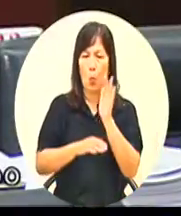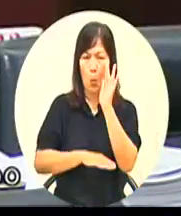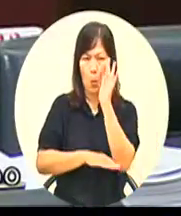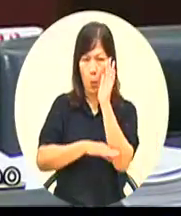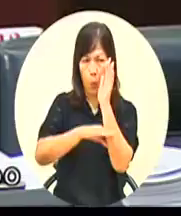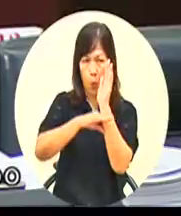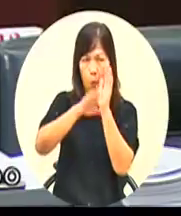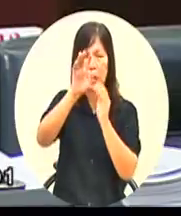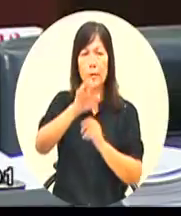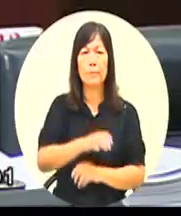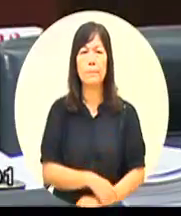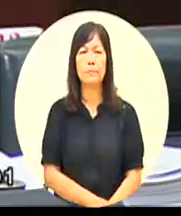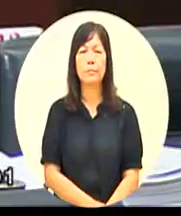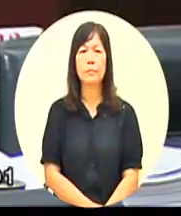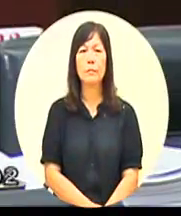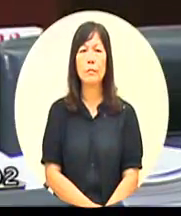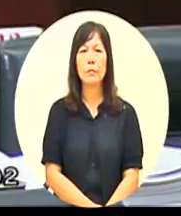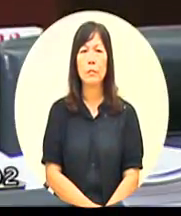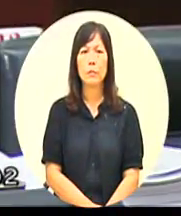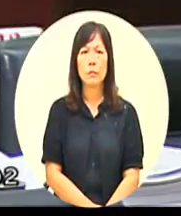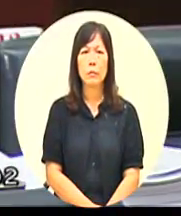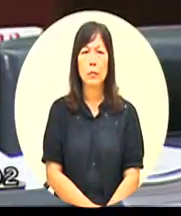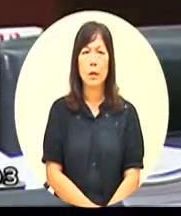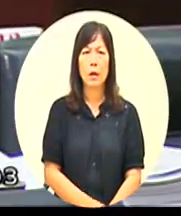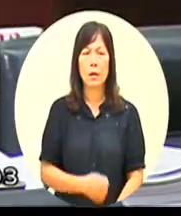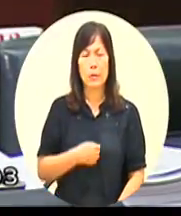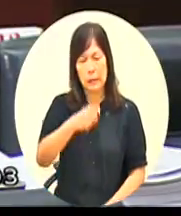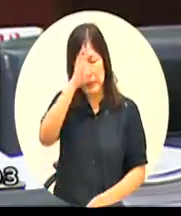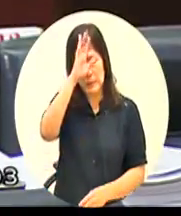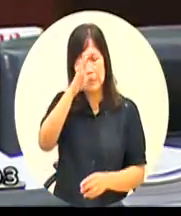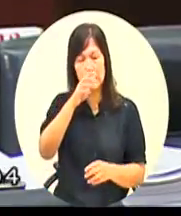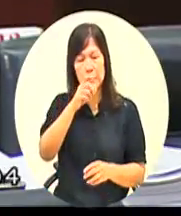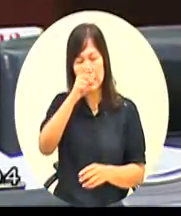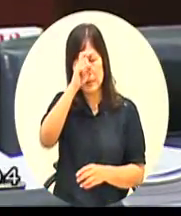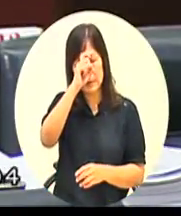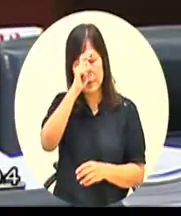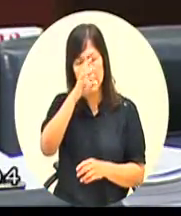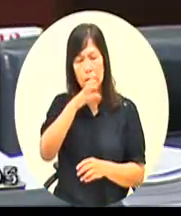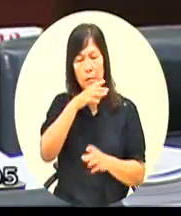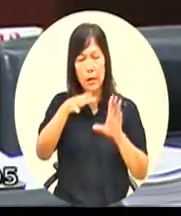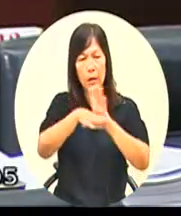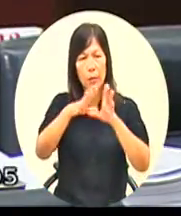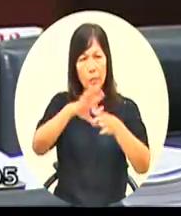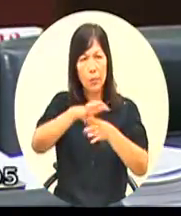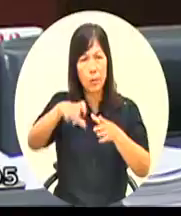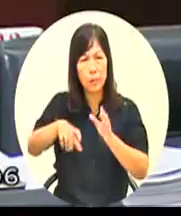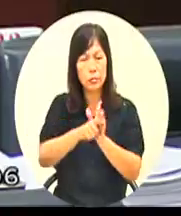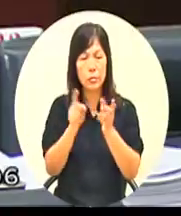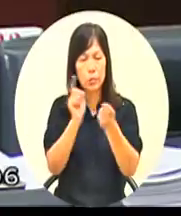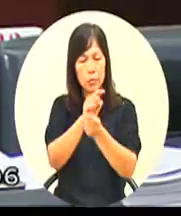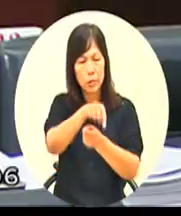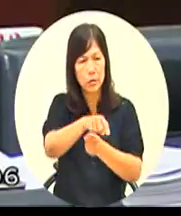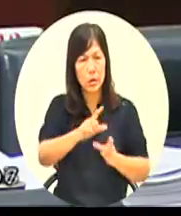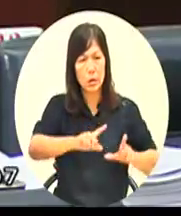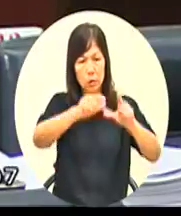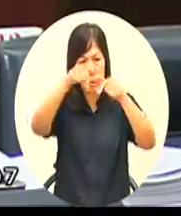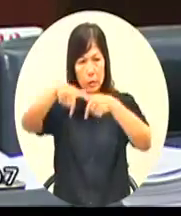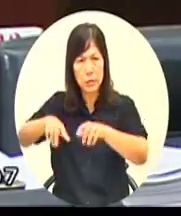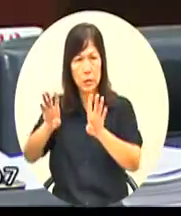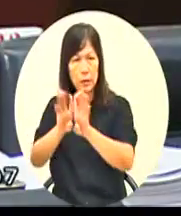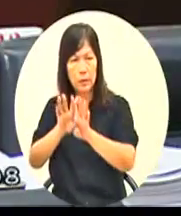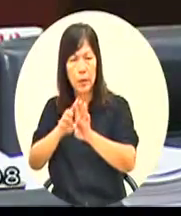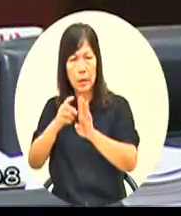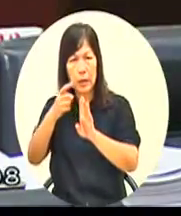所以我们希望是说，是不是文化局能不能告诉我一下，你们现在对这个东西门的遗